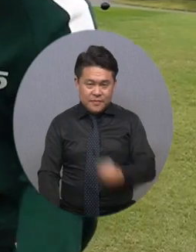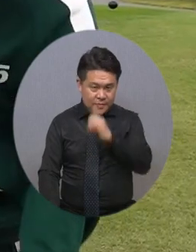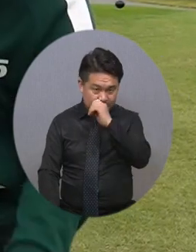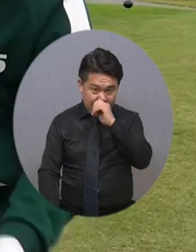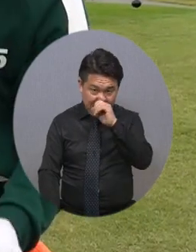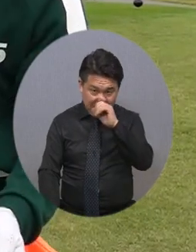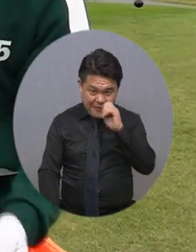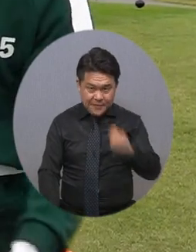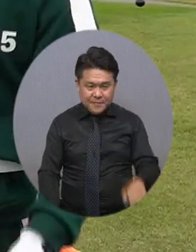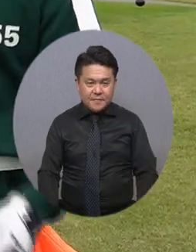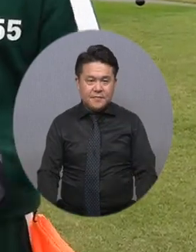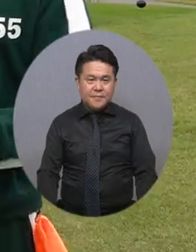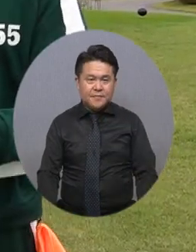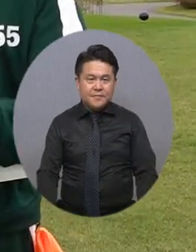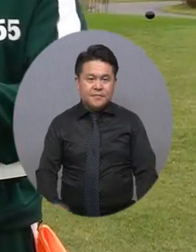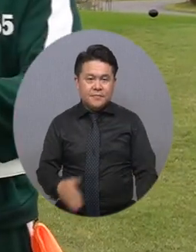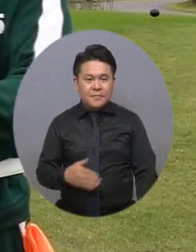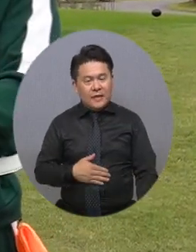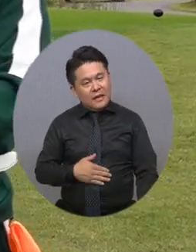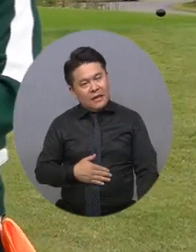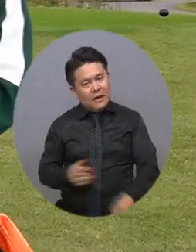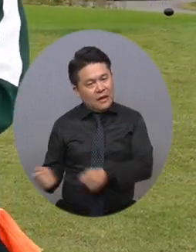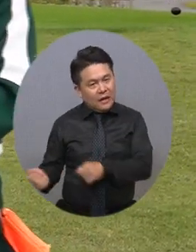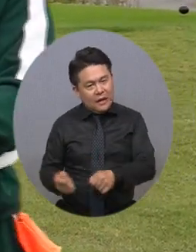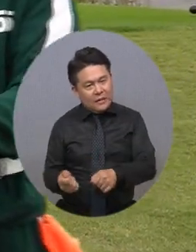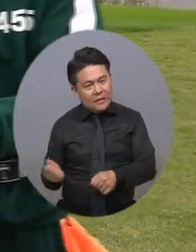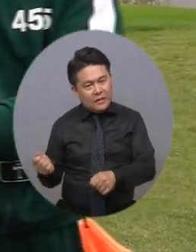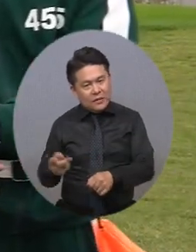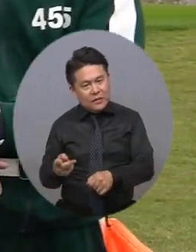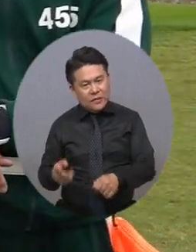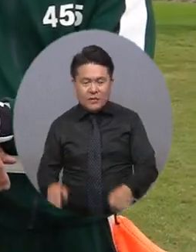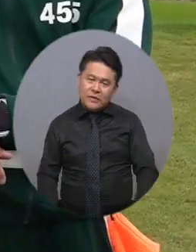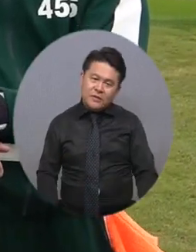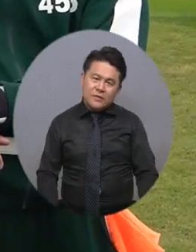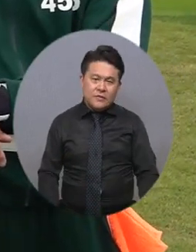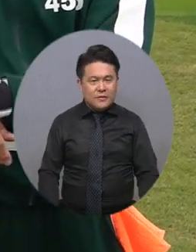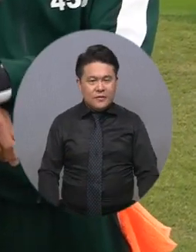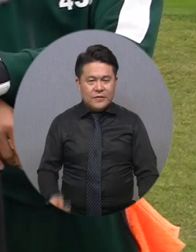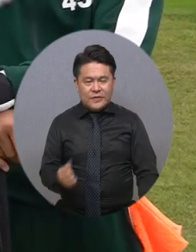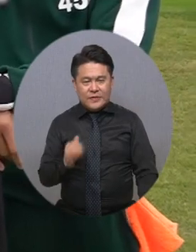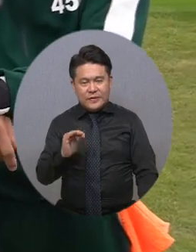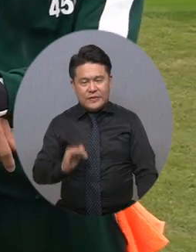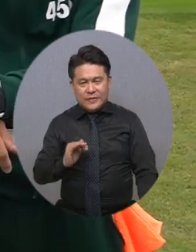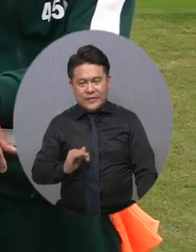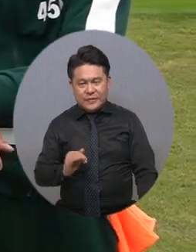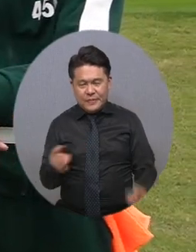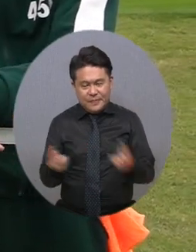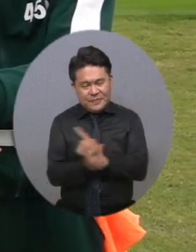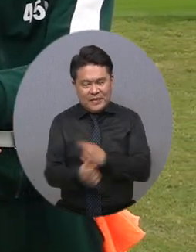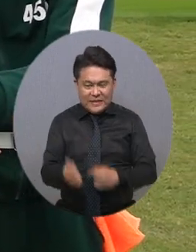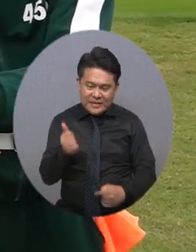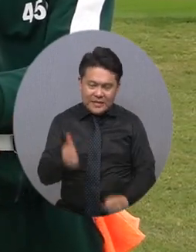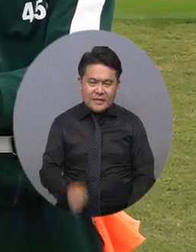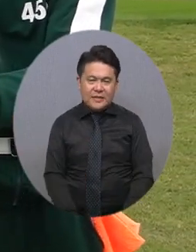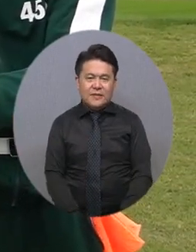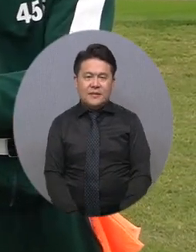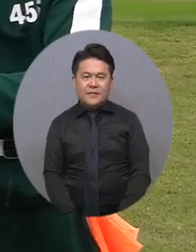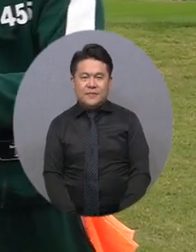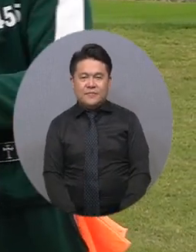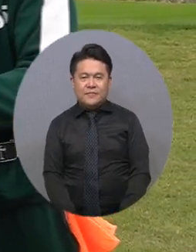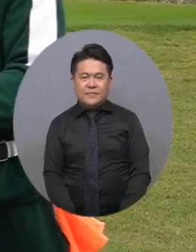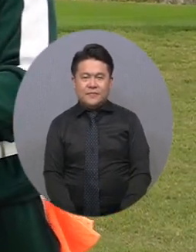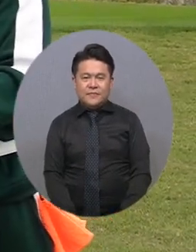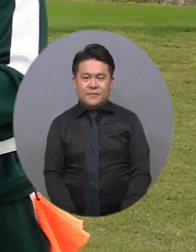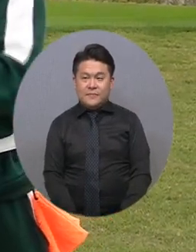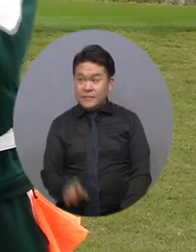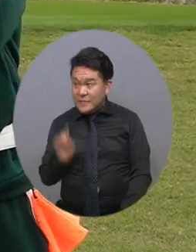나 이번에 탑 붙였어 또. 아, 우와. 티가 좀 나졌어. 아, 바티 바꿀 거야. 아. 속상하네. 안